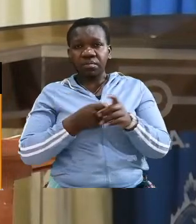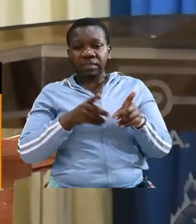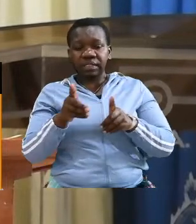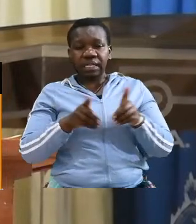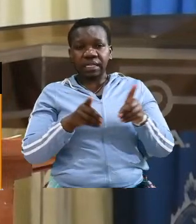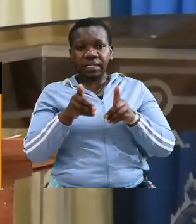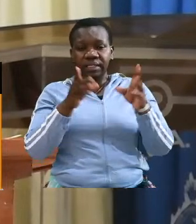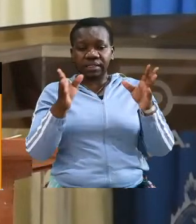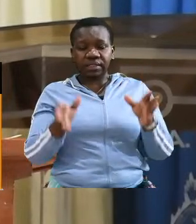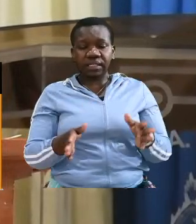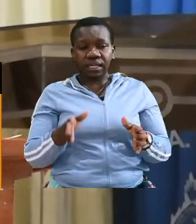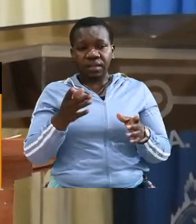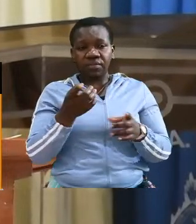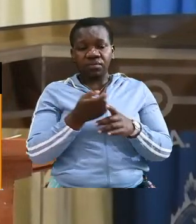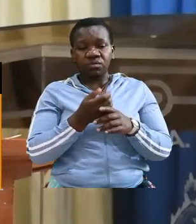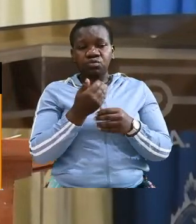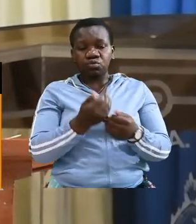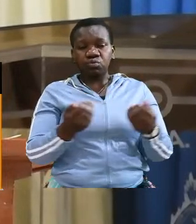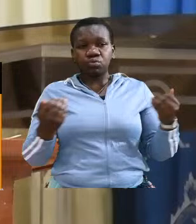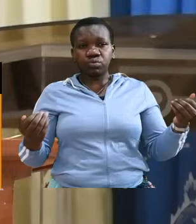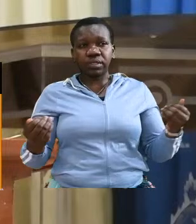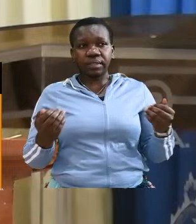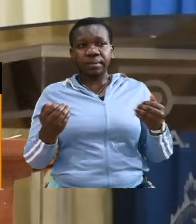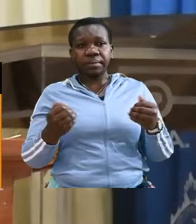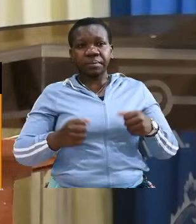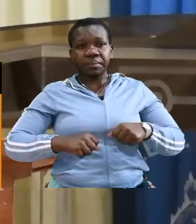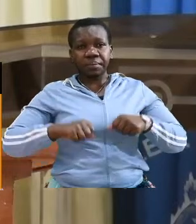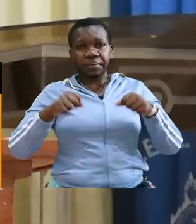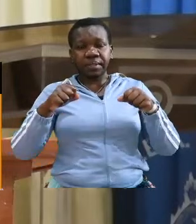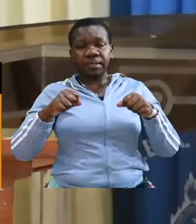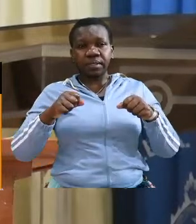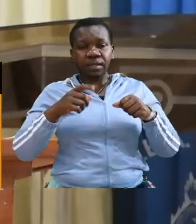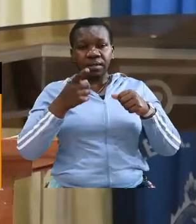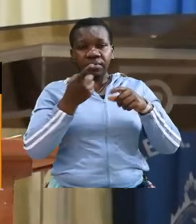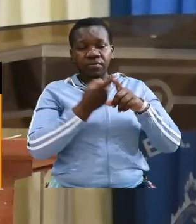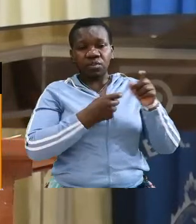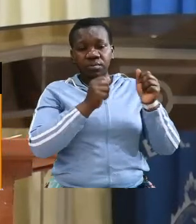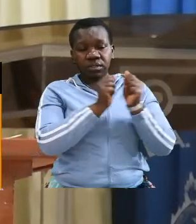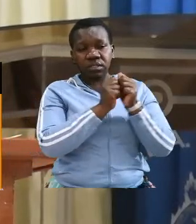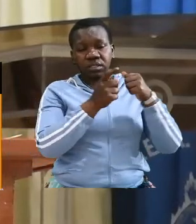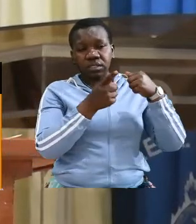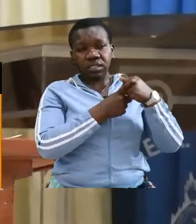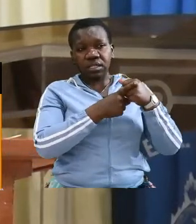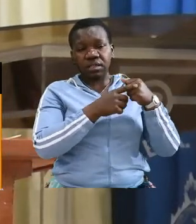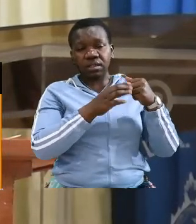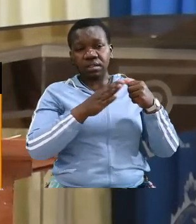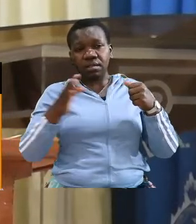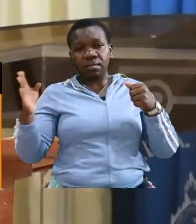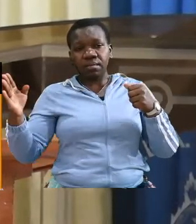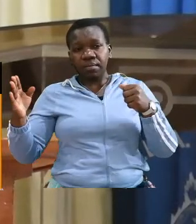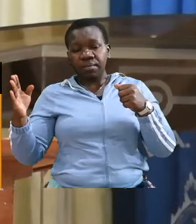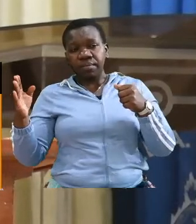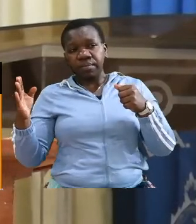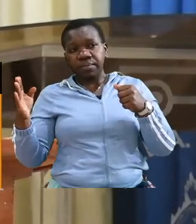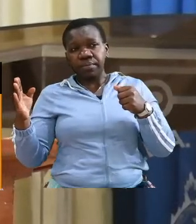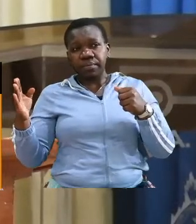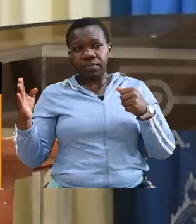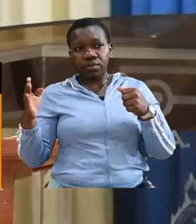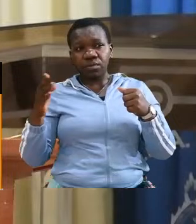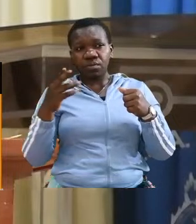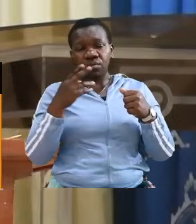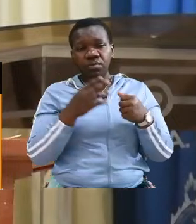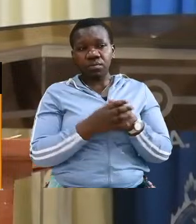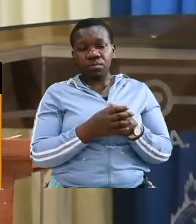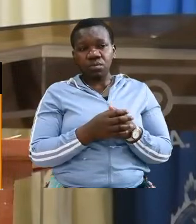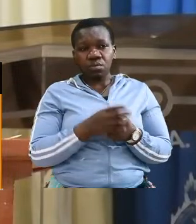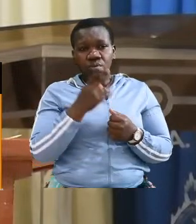Ministry. Itaanzia tarehe 26 mpaka tarehe 29 mwezi huu pale Green